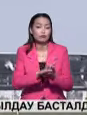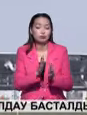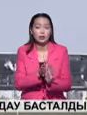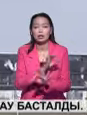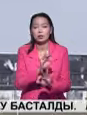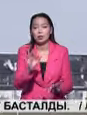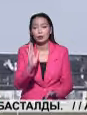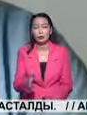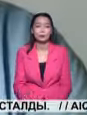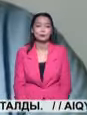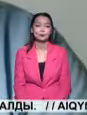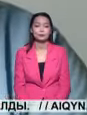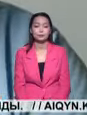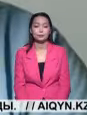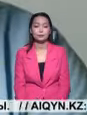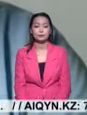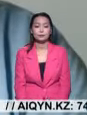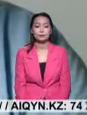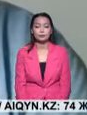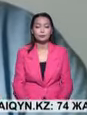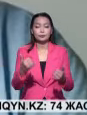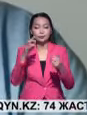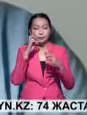жолы болмақ. Атом энергетикасына